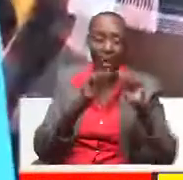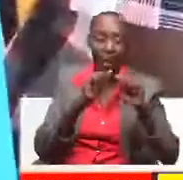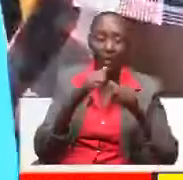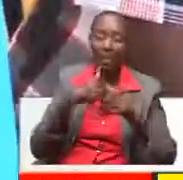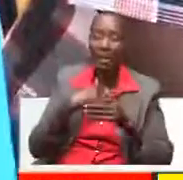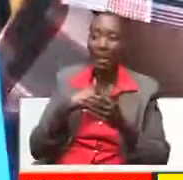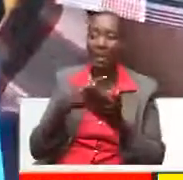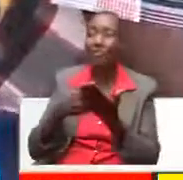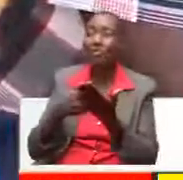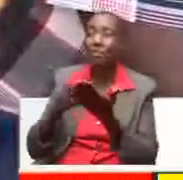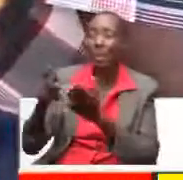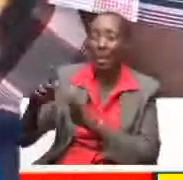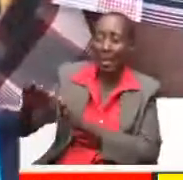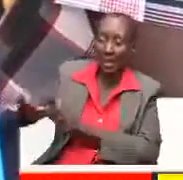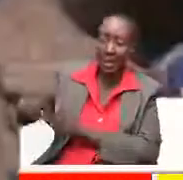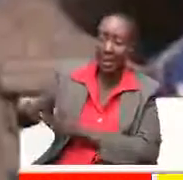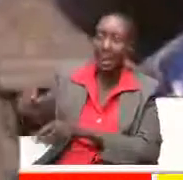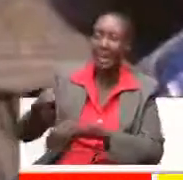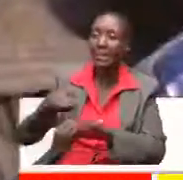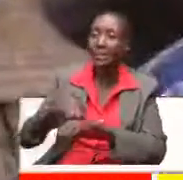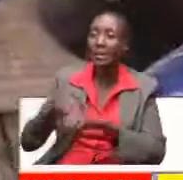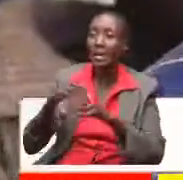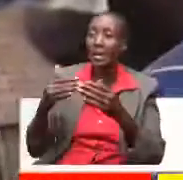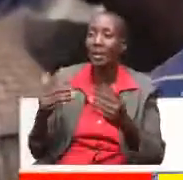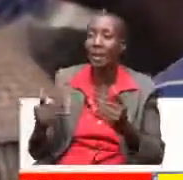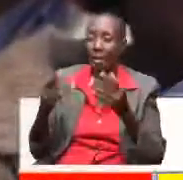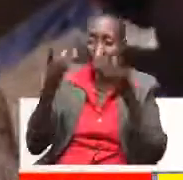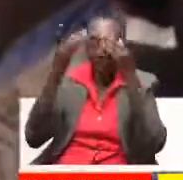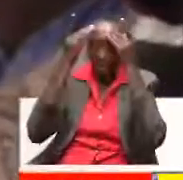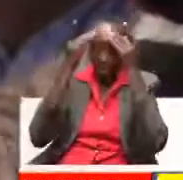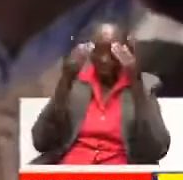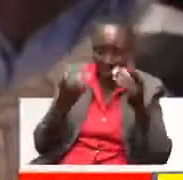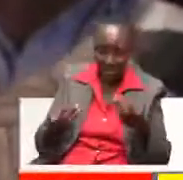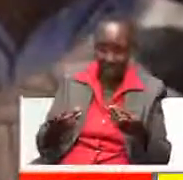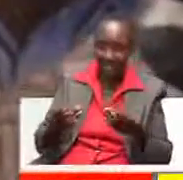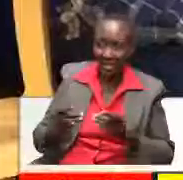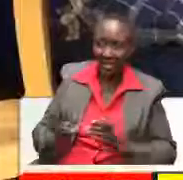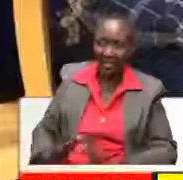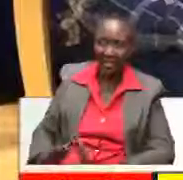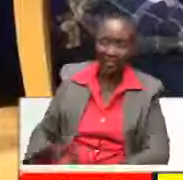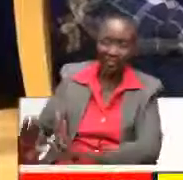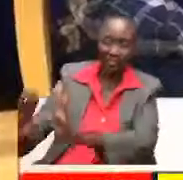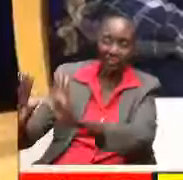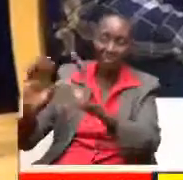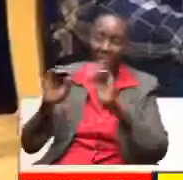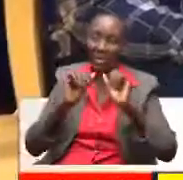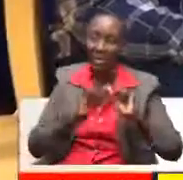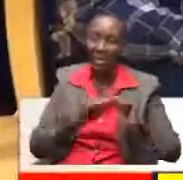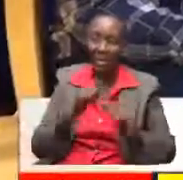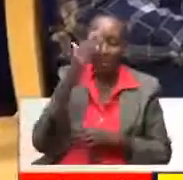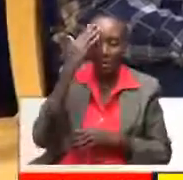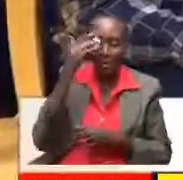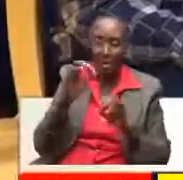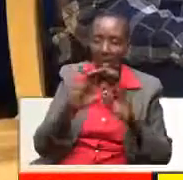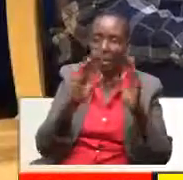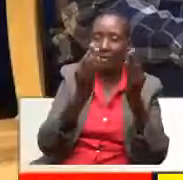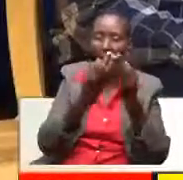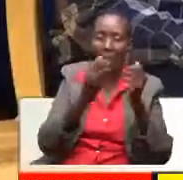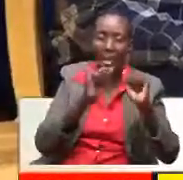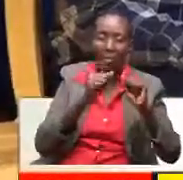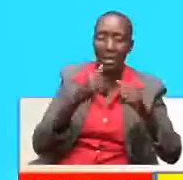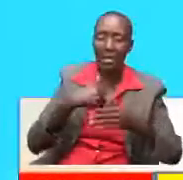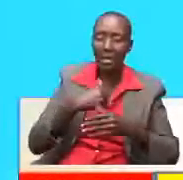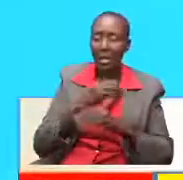hela zilizosalia, sasa hivi wameamua kuyatelekeza maelewano kwa kuwa familia haina uwezo